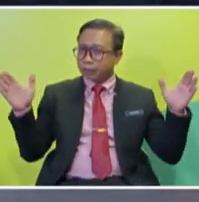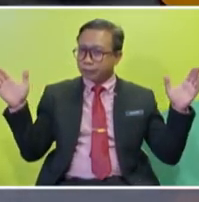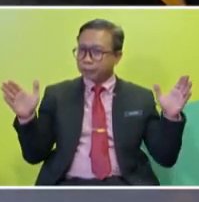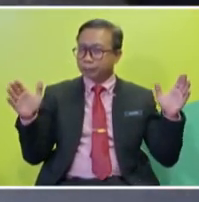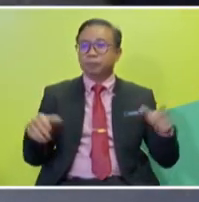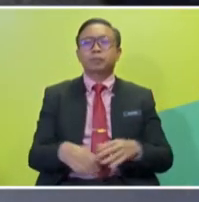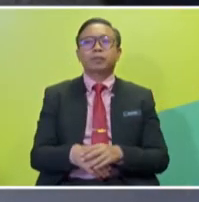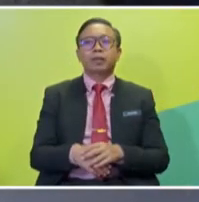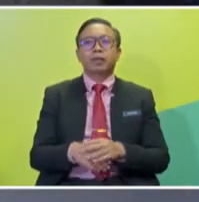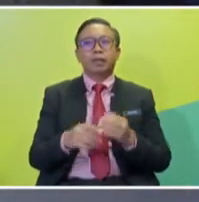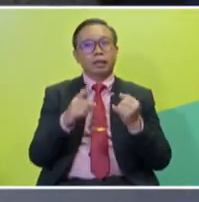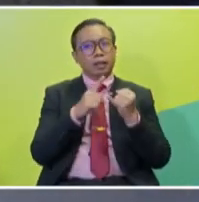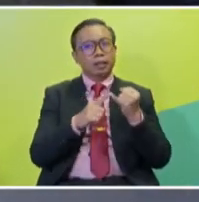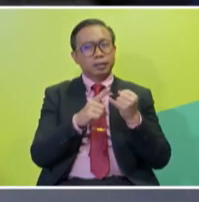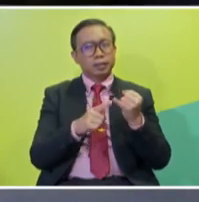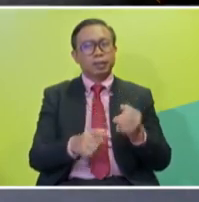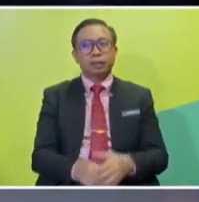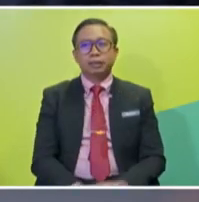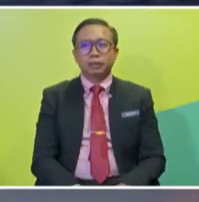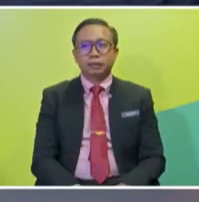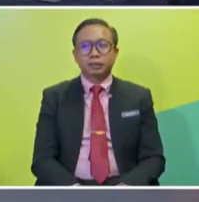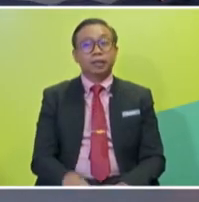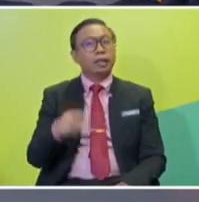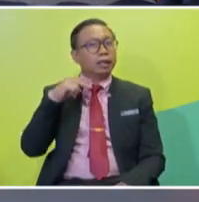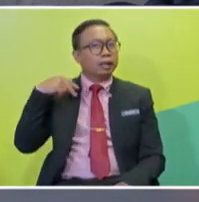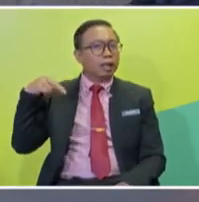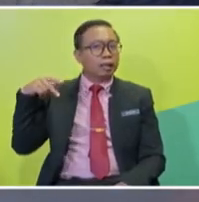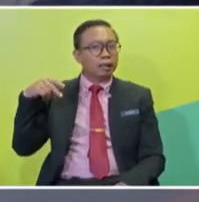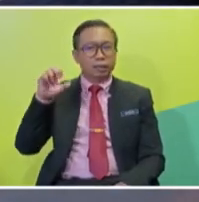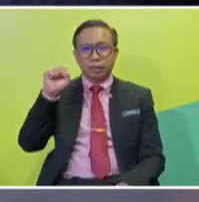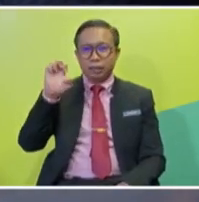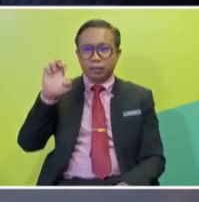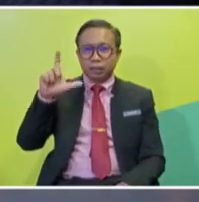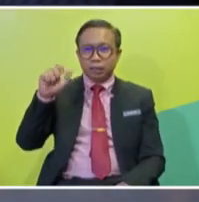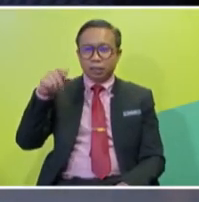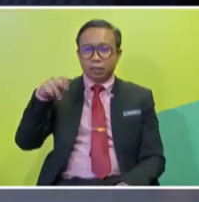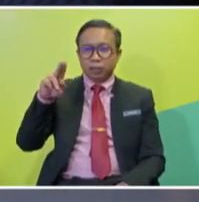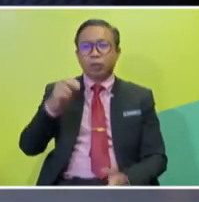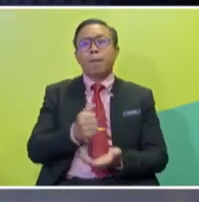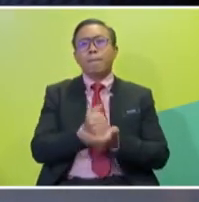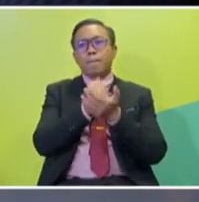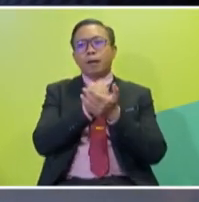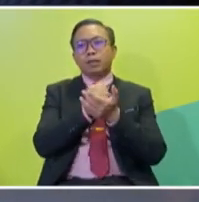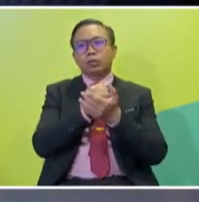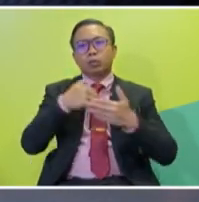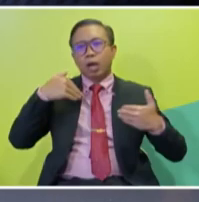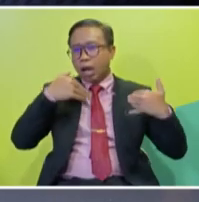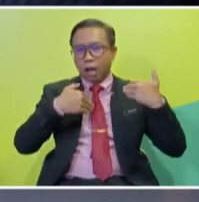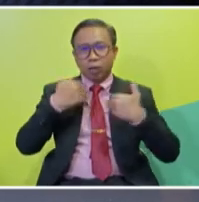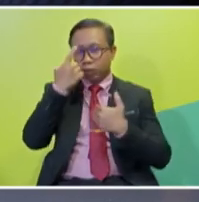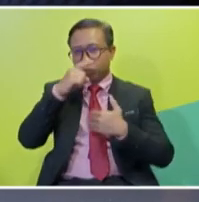kaki sekali keyakinan yang tinggi kaki seribu senang dan sirip membantu hewan ini pasti ya untuk